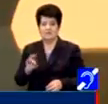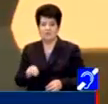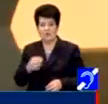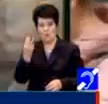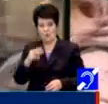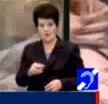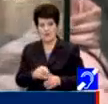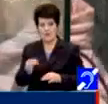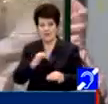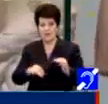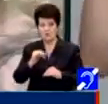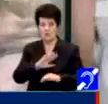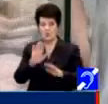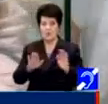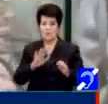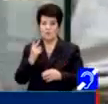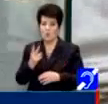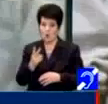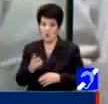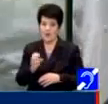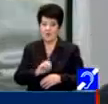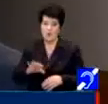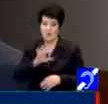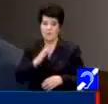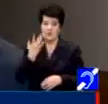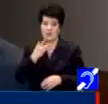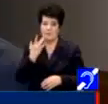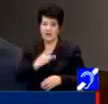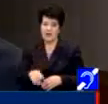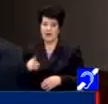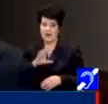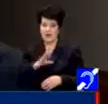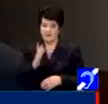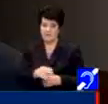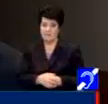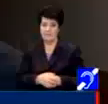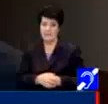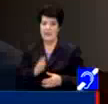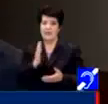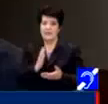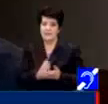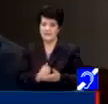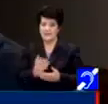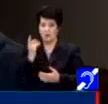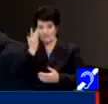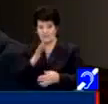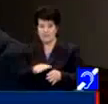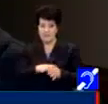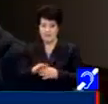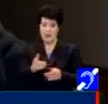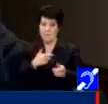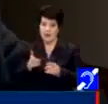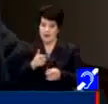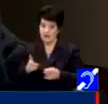după lungi negocieri din muzee de pe două continente, Europa și America. It's absolutely a dream come true. Este un vis împlinit. Când am început